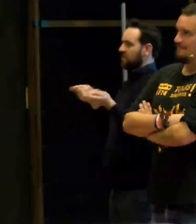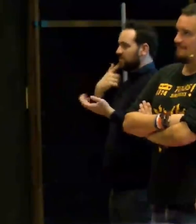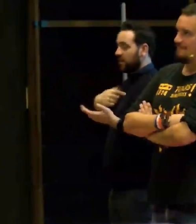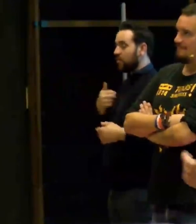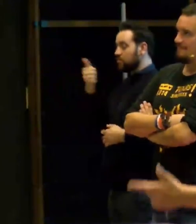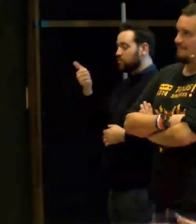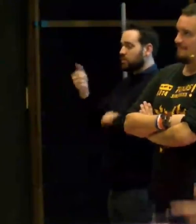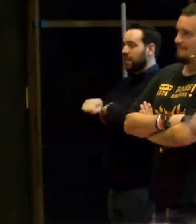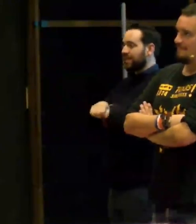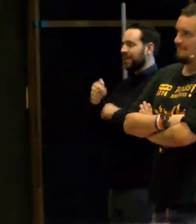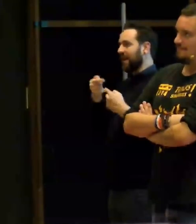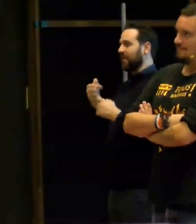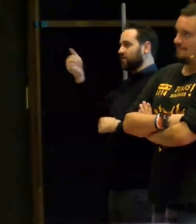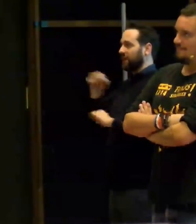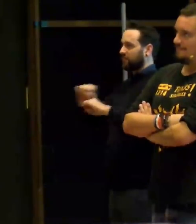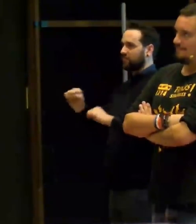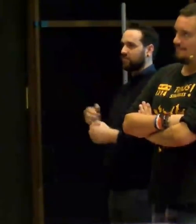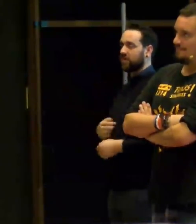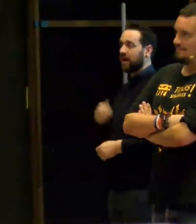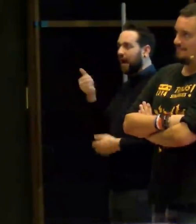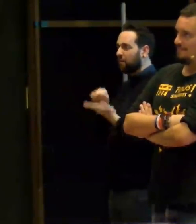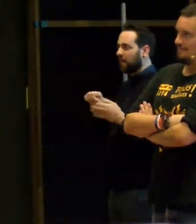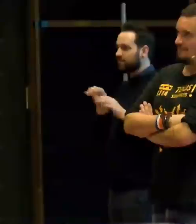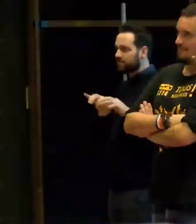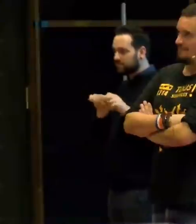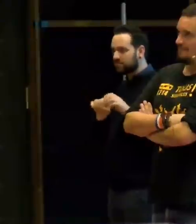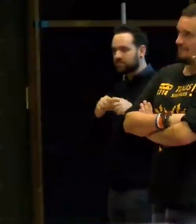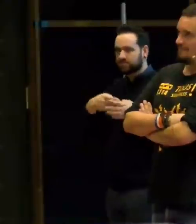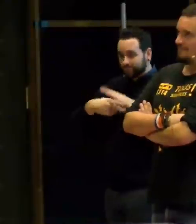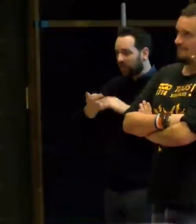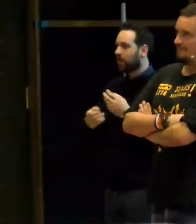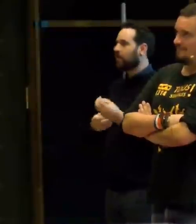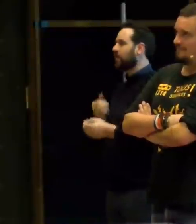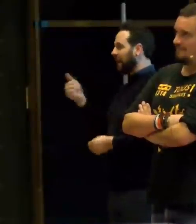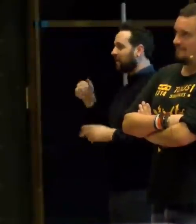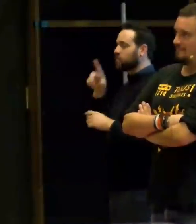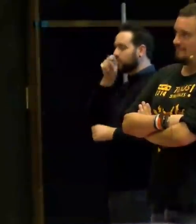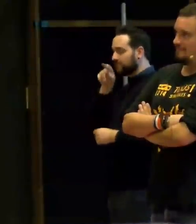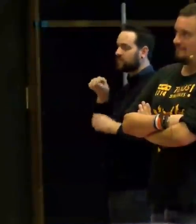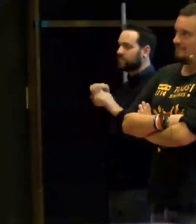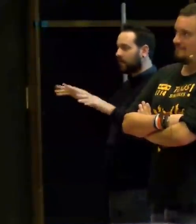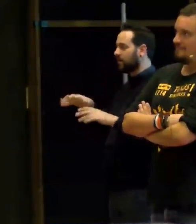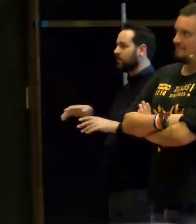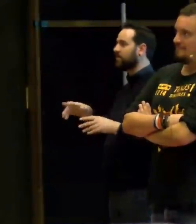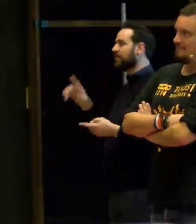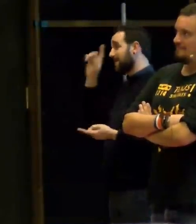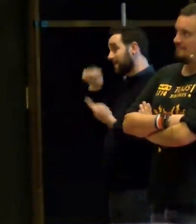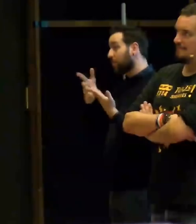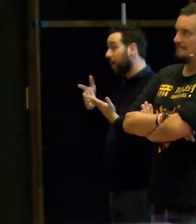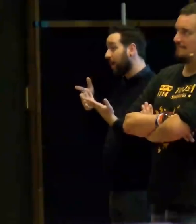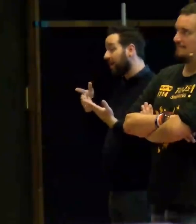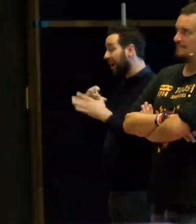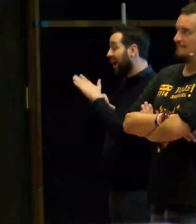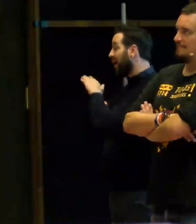simple, un tweet, un mail, un coup de téléphone, où vous allez pouvoir inciter un industriel,